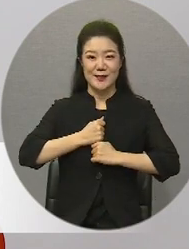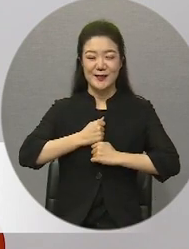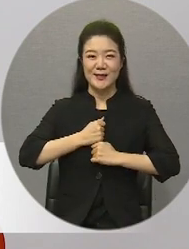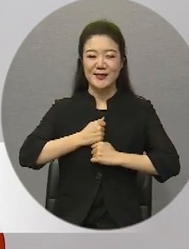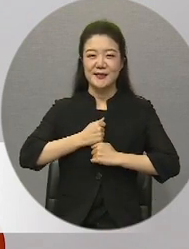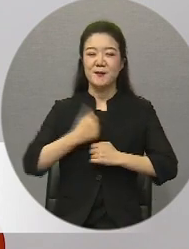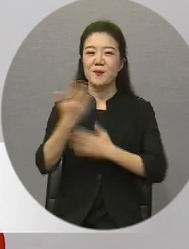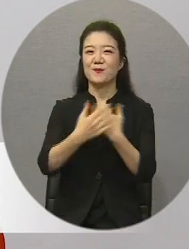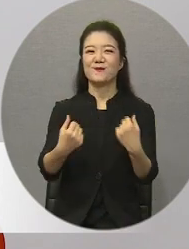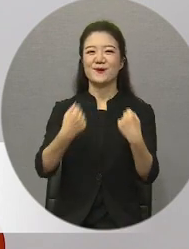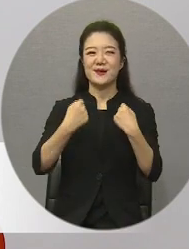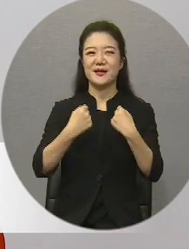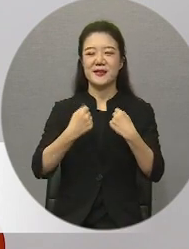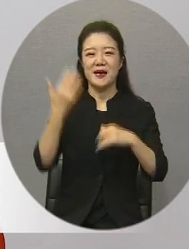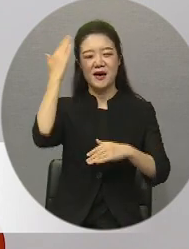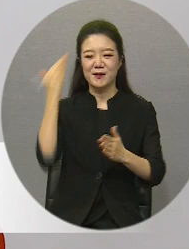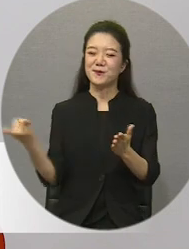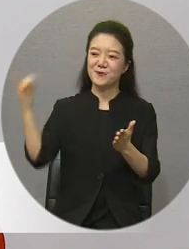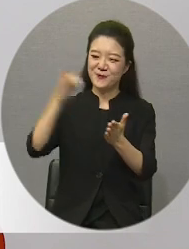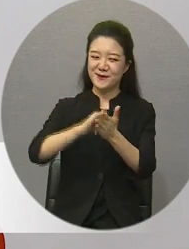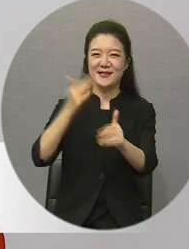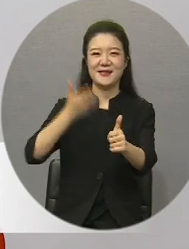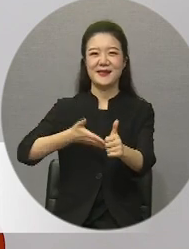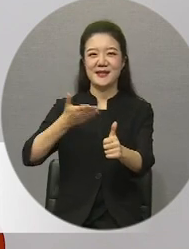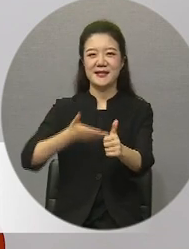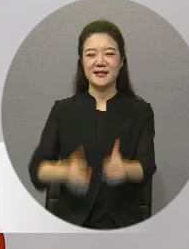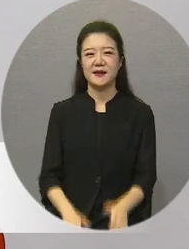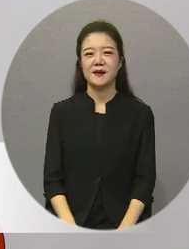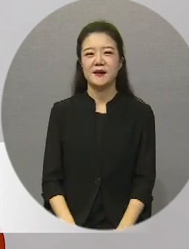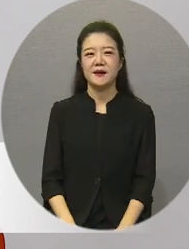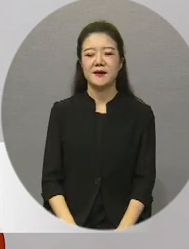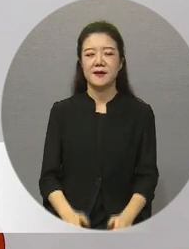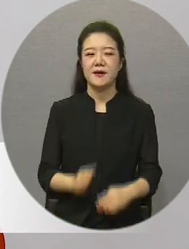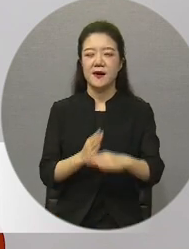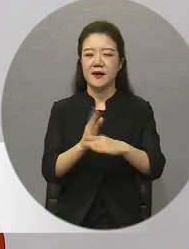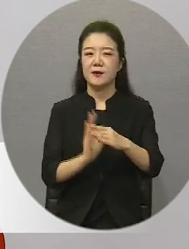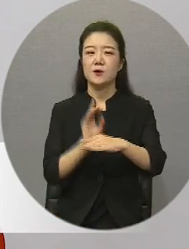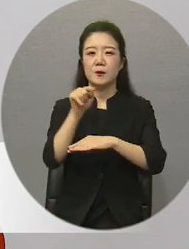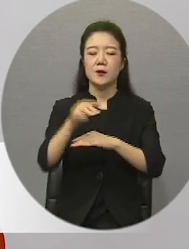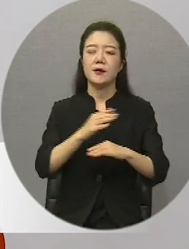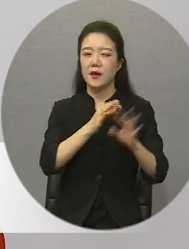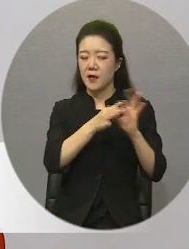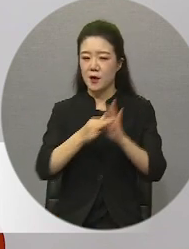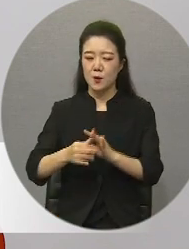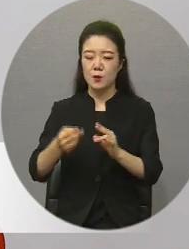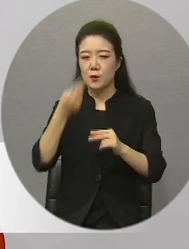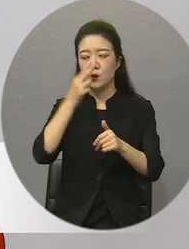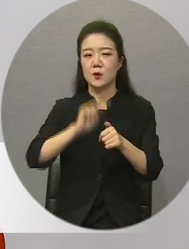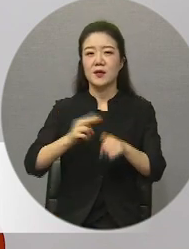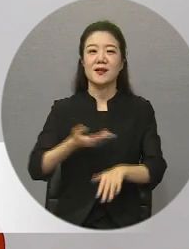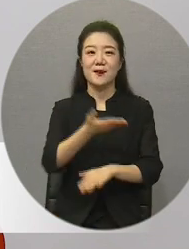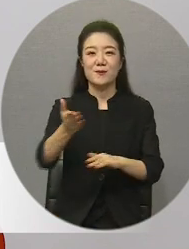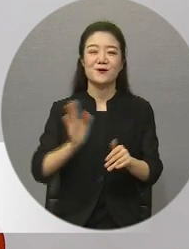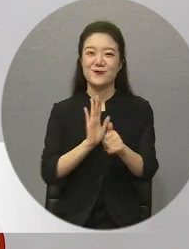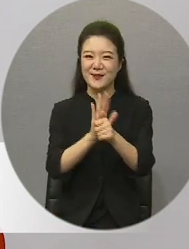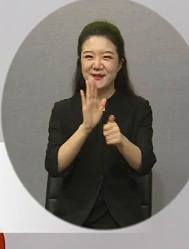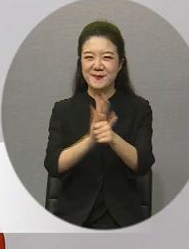준수하여 건강하게 귀국하시기를 바랍니다. 한계를 뛰어넘어 끝없이 도전하는 여러분을